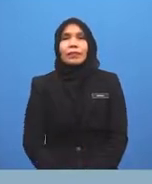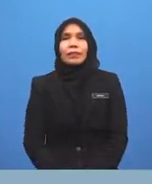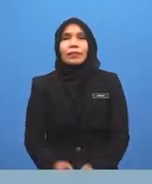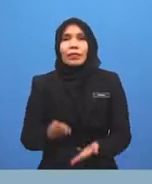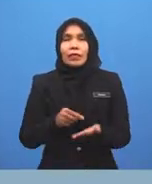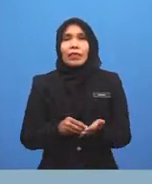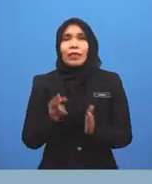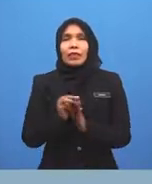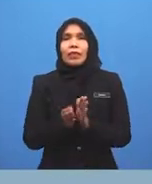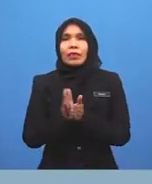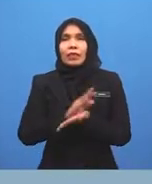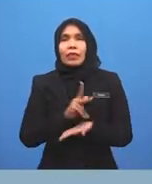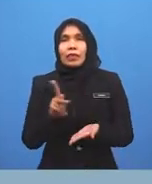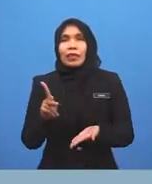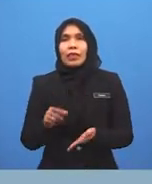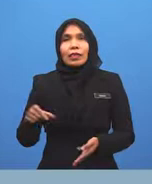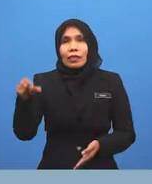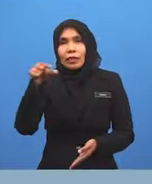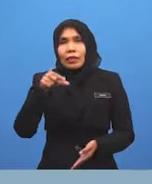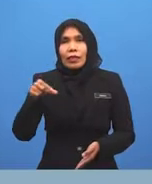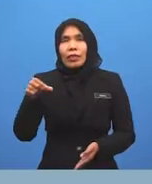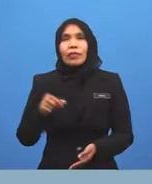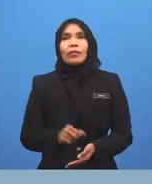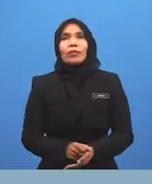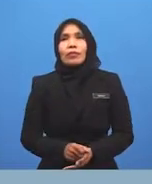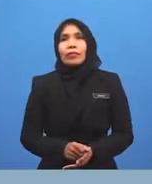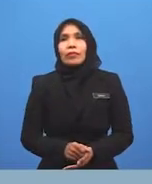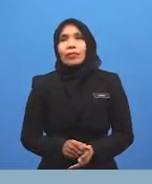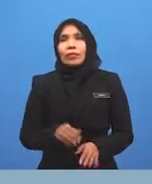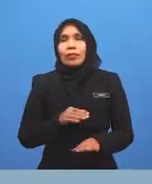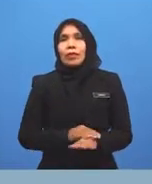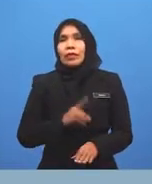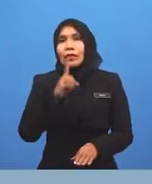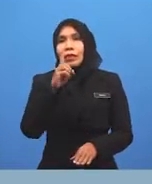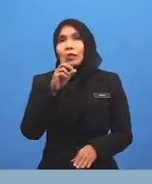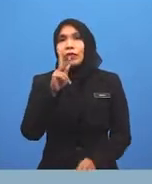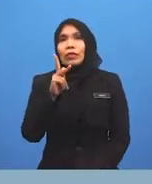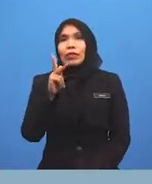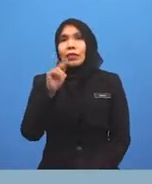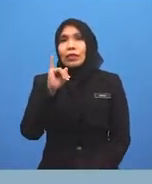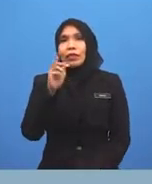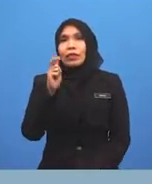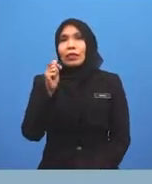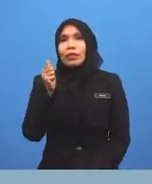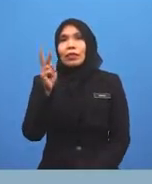Ini menjadikan gegelung berputar pada satu kitaran pusingan lengkap.